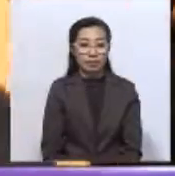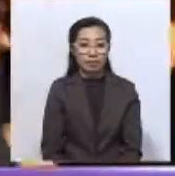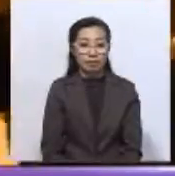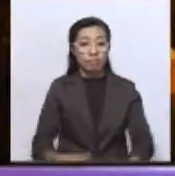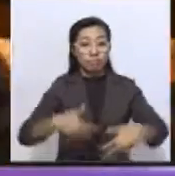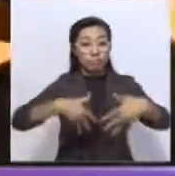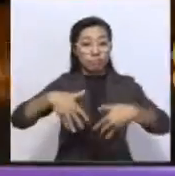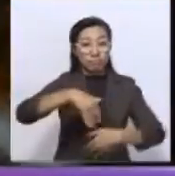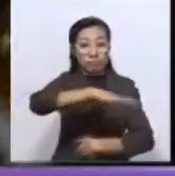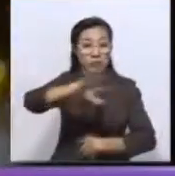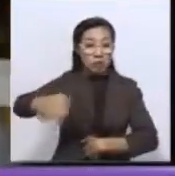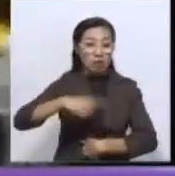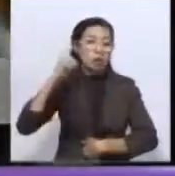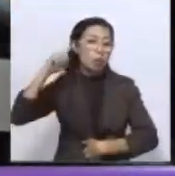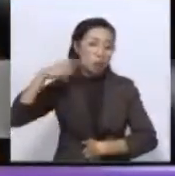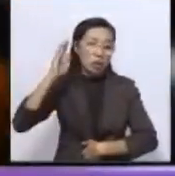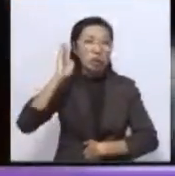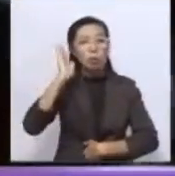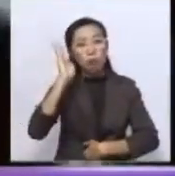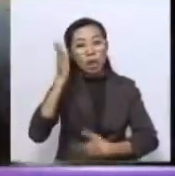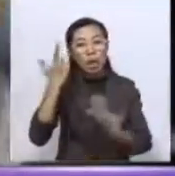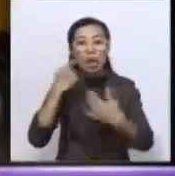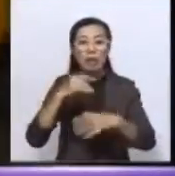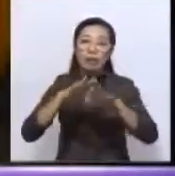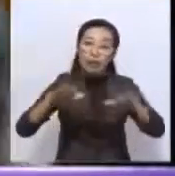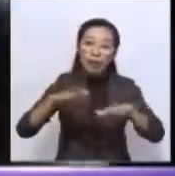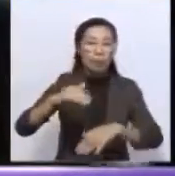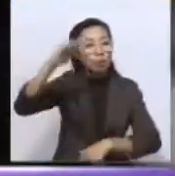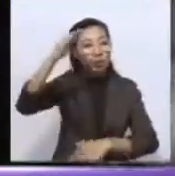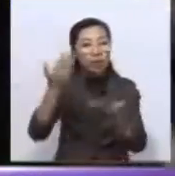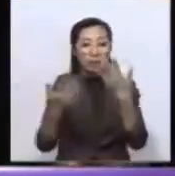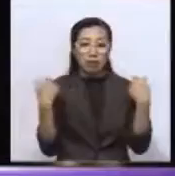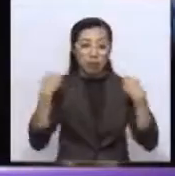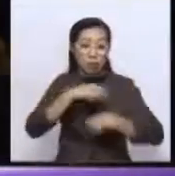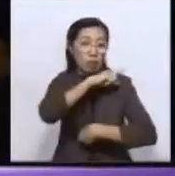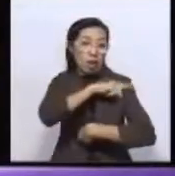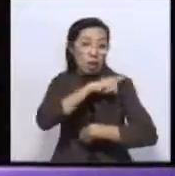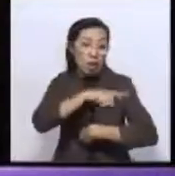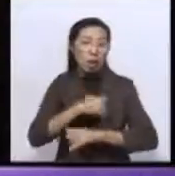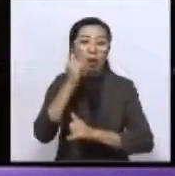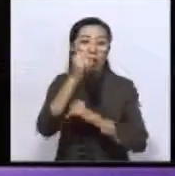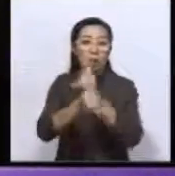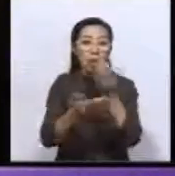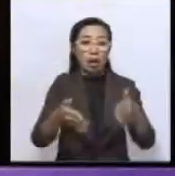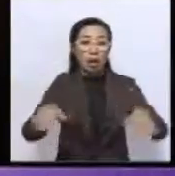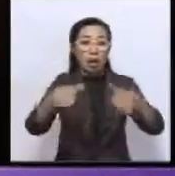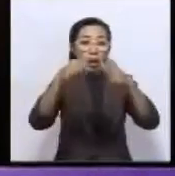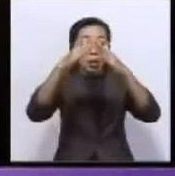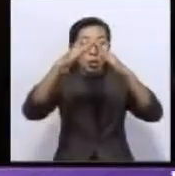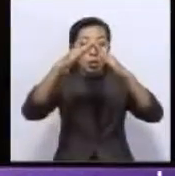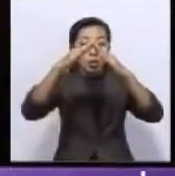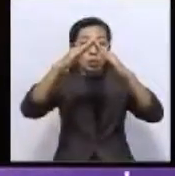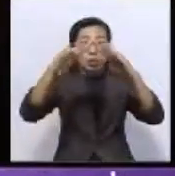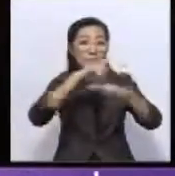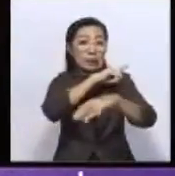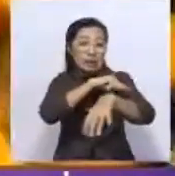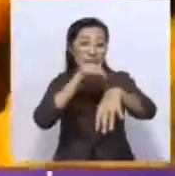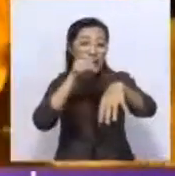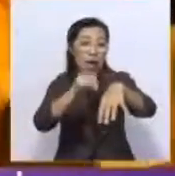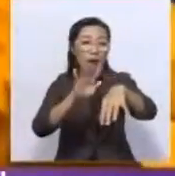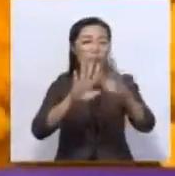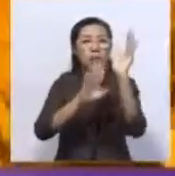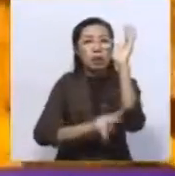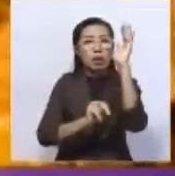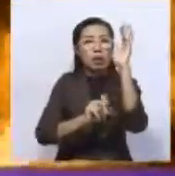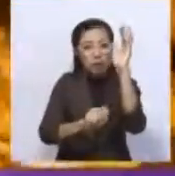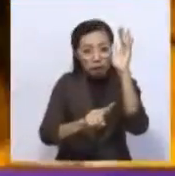พุทธศาสนิกชนทุกเพศทุกวัยแต่งกายด้วยชุดสีขาวหลั่งไหลไปยังวัดพระมหาธาตุวรมหาวิหารจังหวัดนครศรีธรรมราช